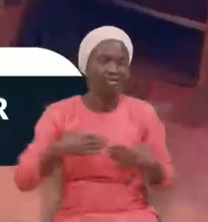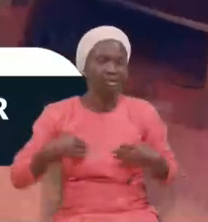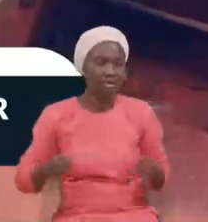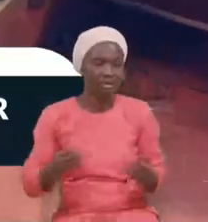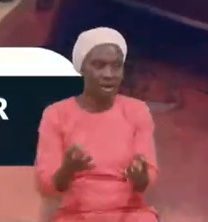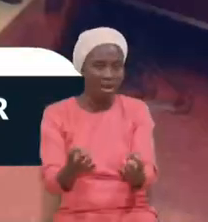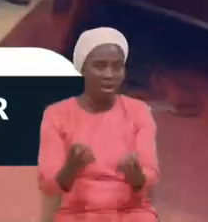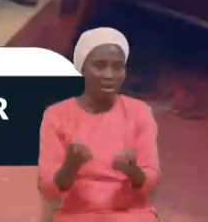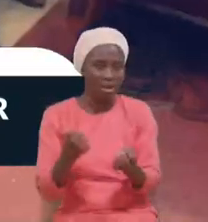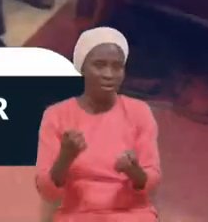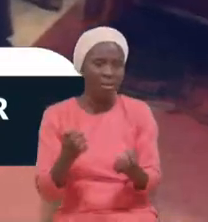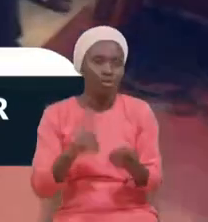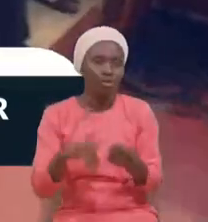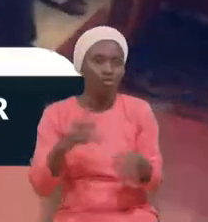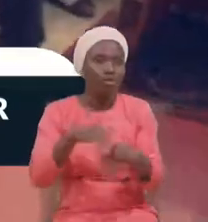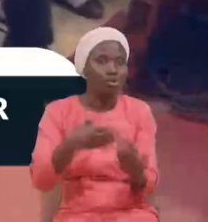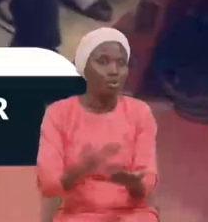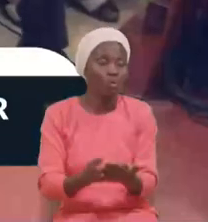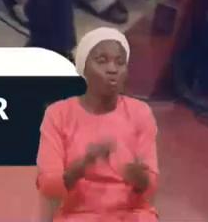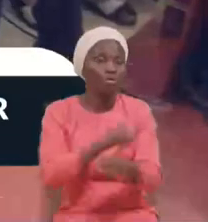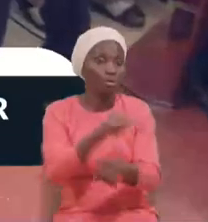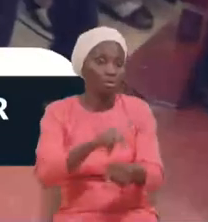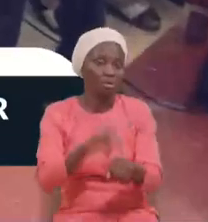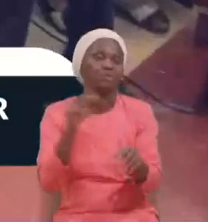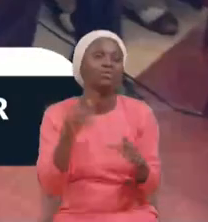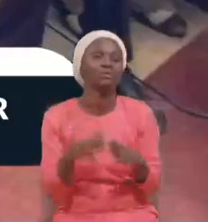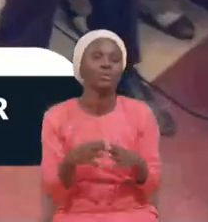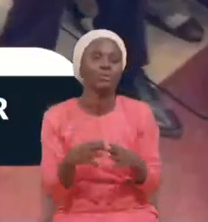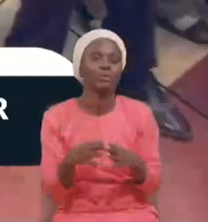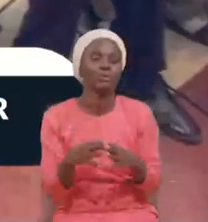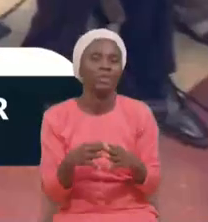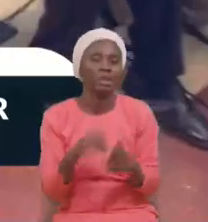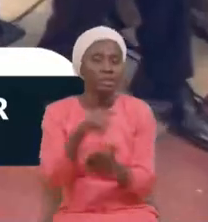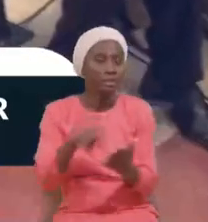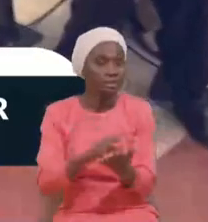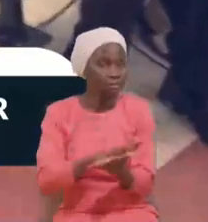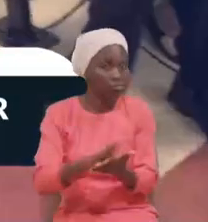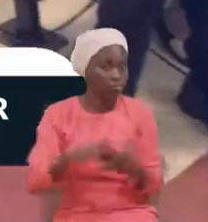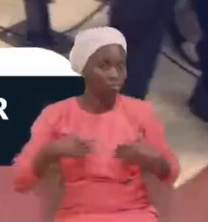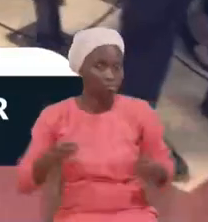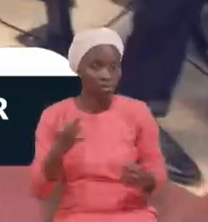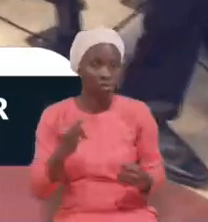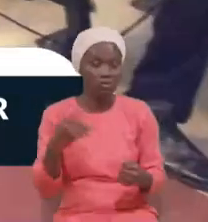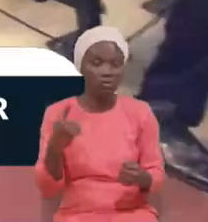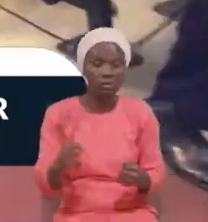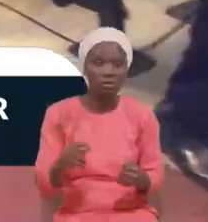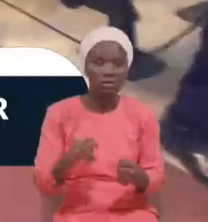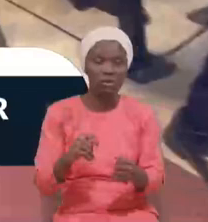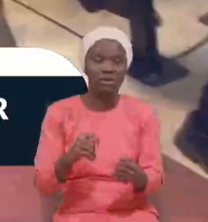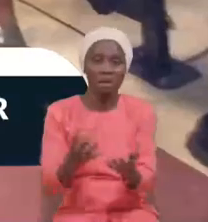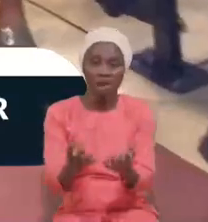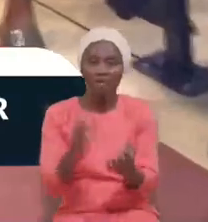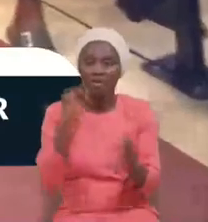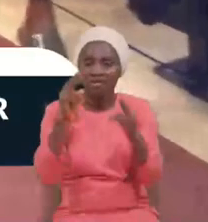purifié à la nation entière. Cette purification du lépreux est très